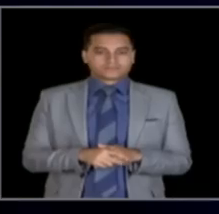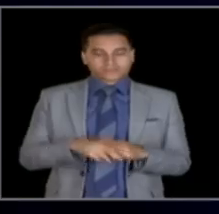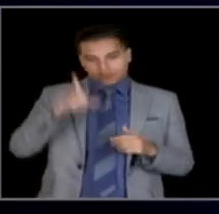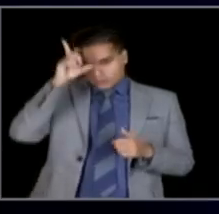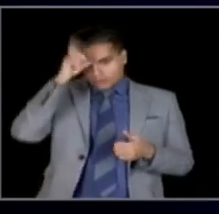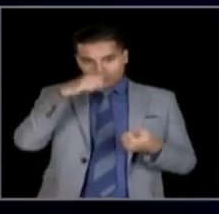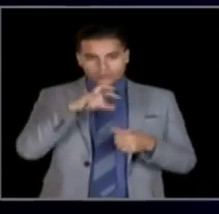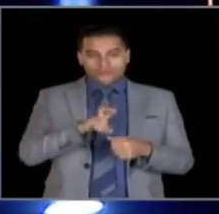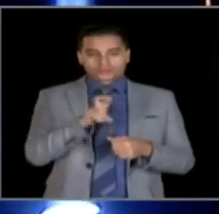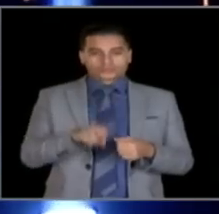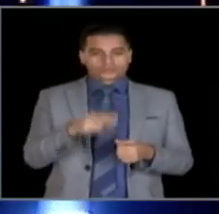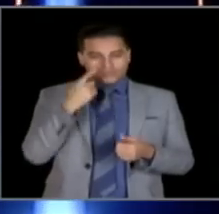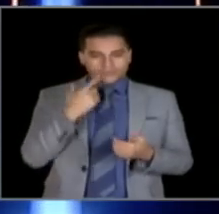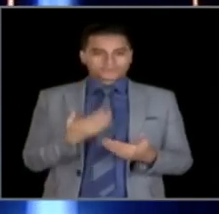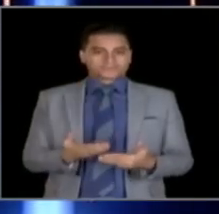علوم والسؤال هو،